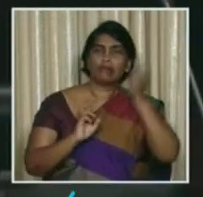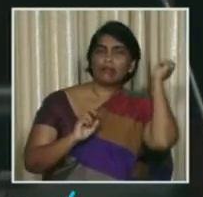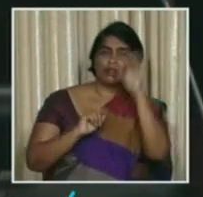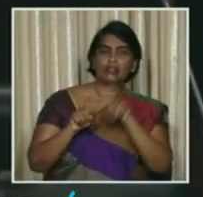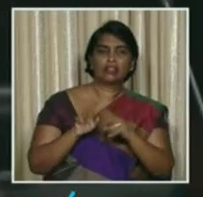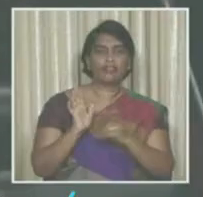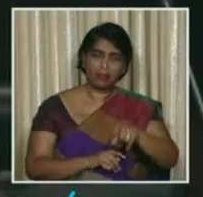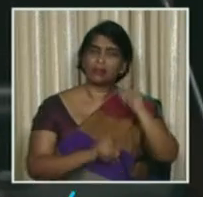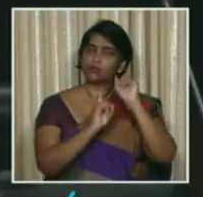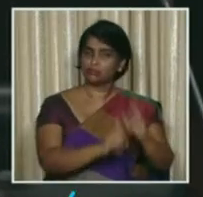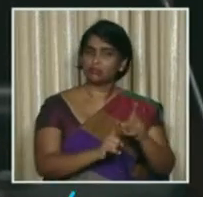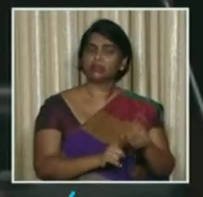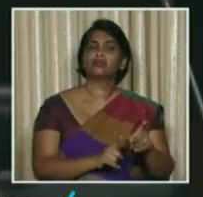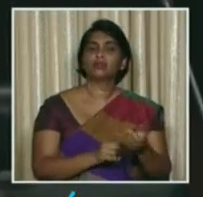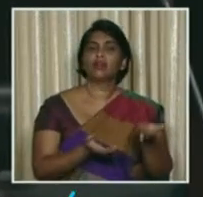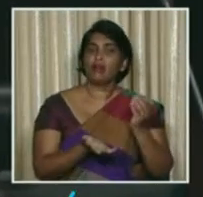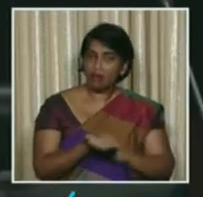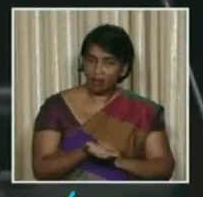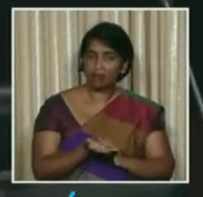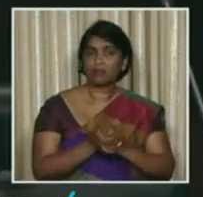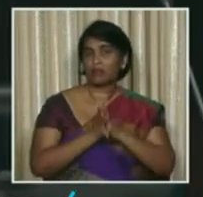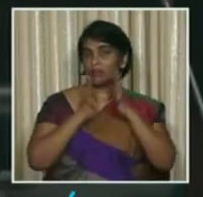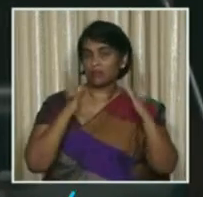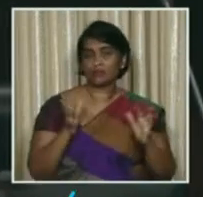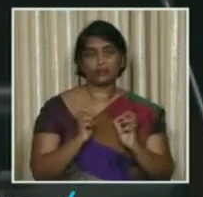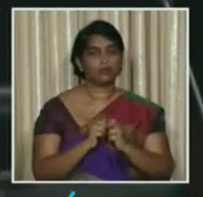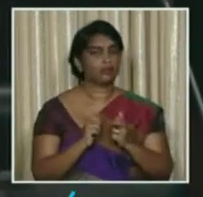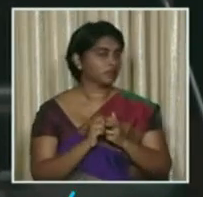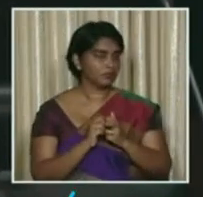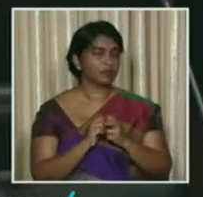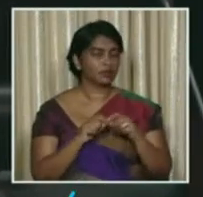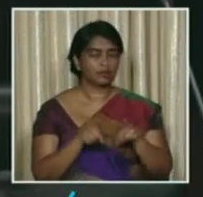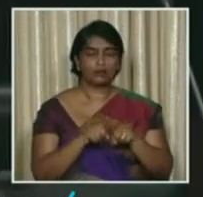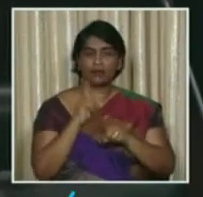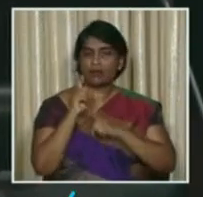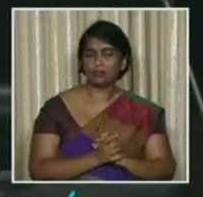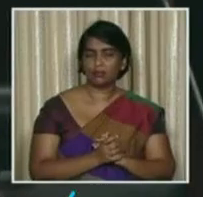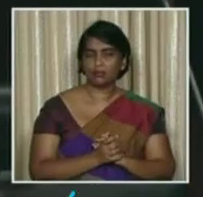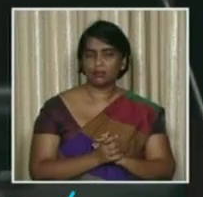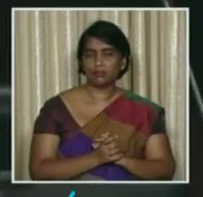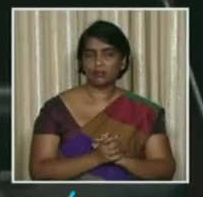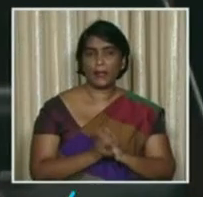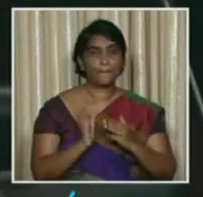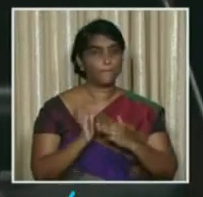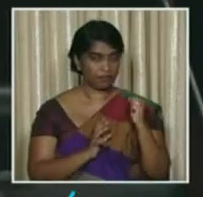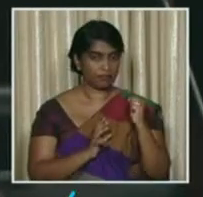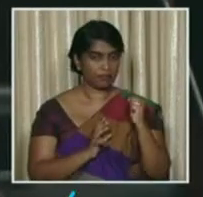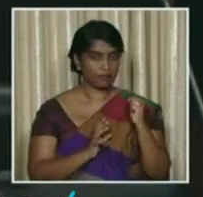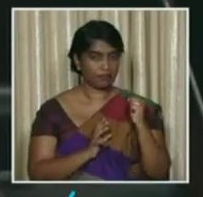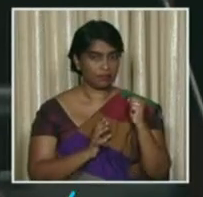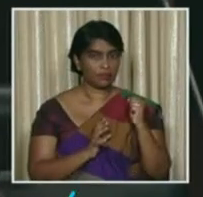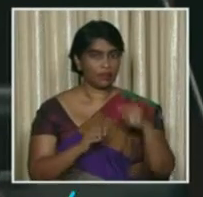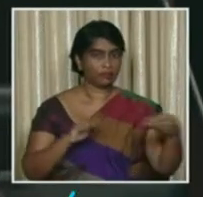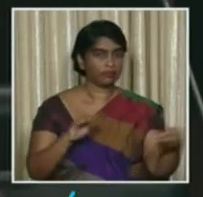රාජපක්ෂ මහත්මයාම තමයි මේක ආයාපව විශාල ආන්දෝලනයක් ඇති වෙන ආකාරයක කතාවක් කරනවා. මිලියන් 250ක් අත